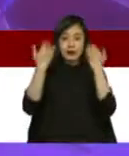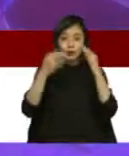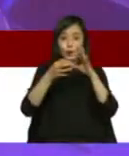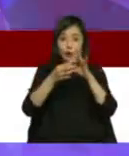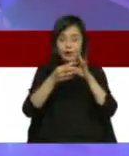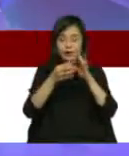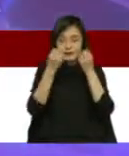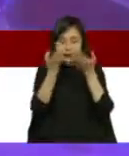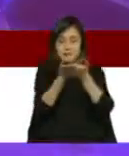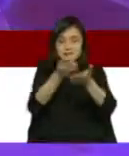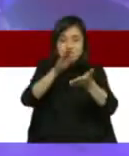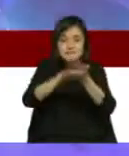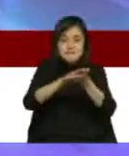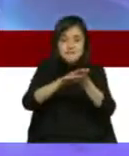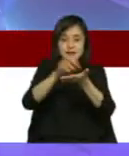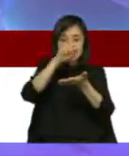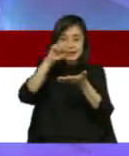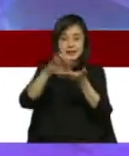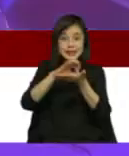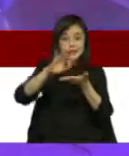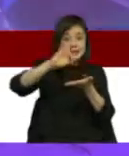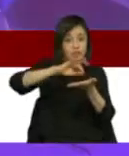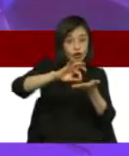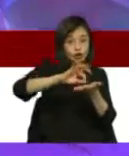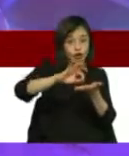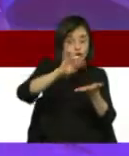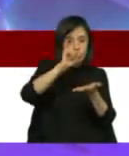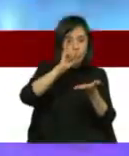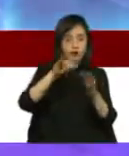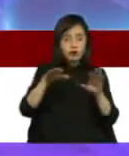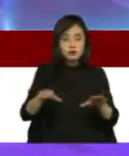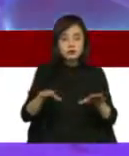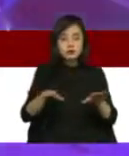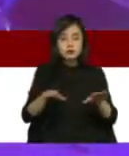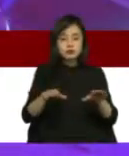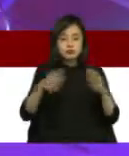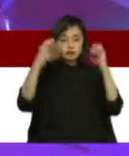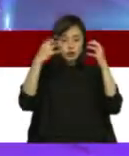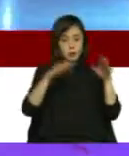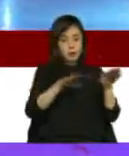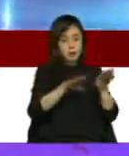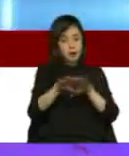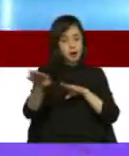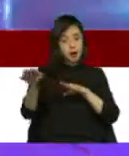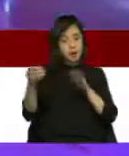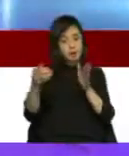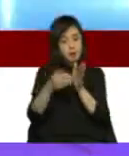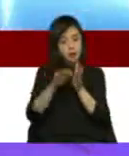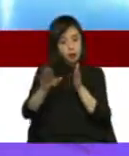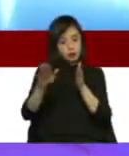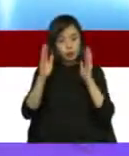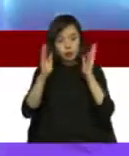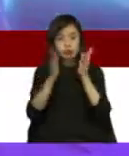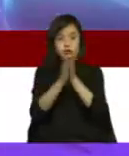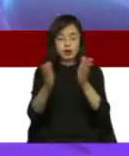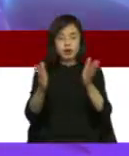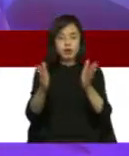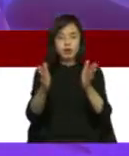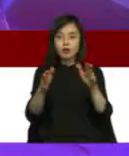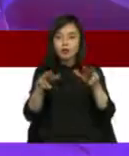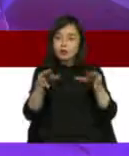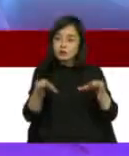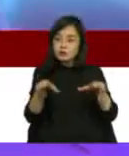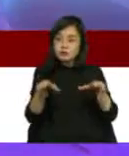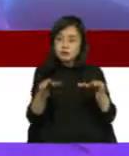주는건데 지금 뭐 박 다 끝나고 뭐 결국은 애들 수업하는 데 이거를